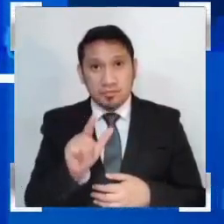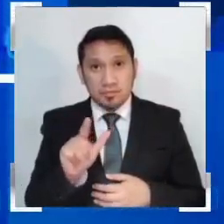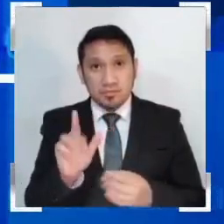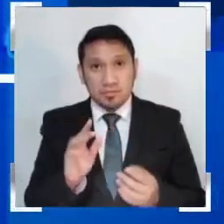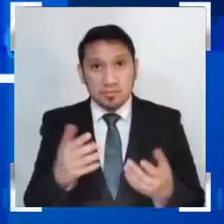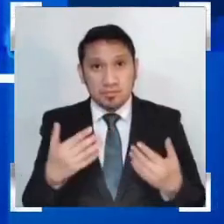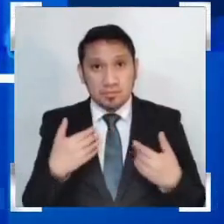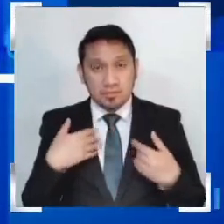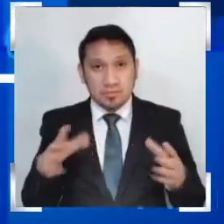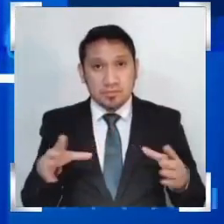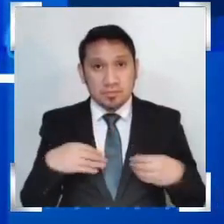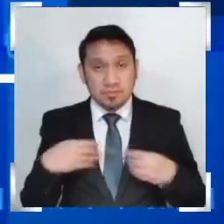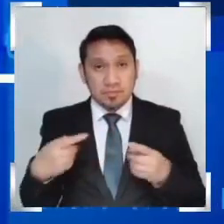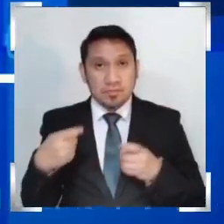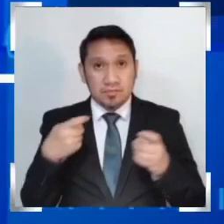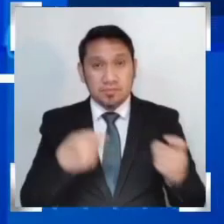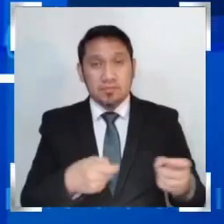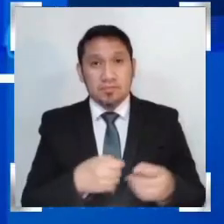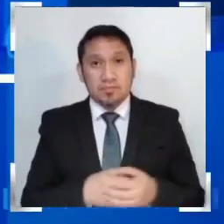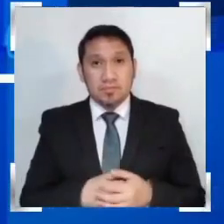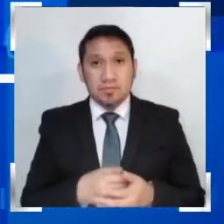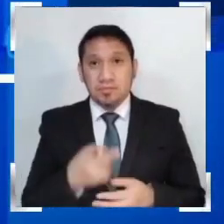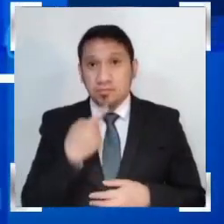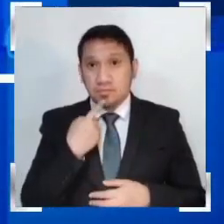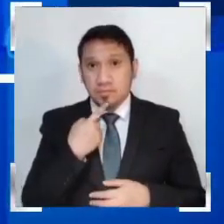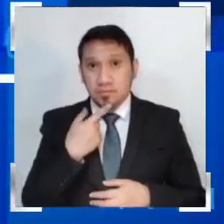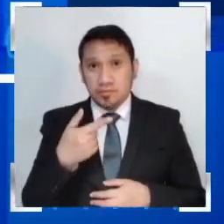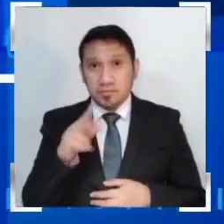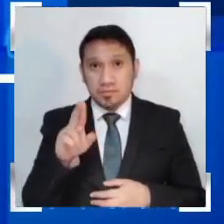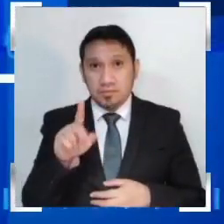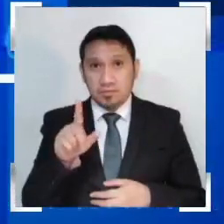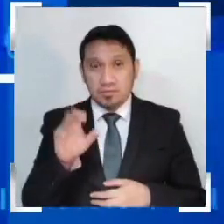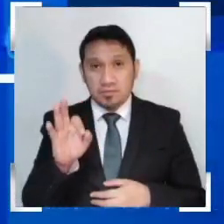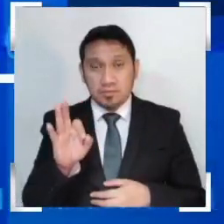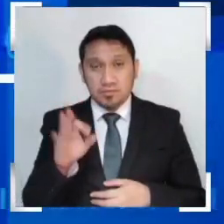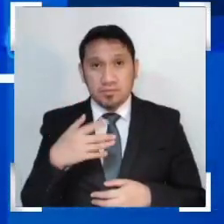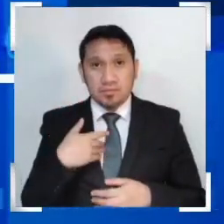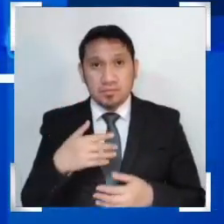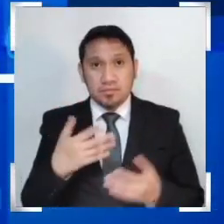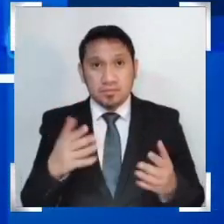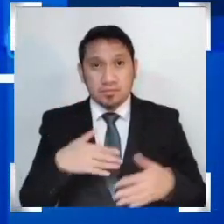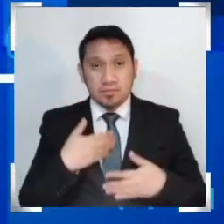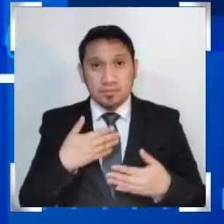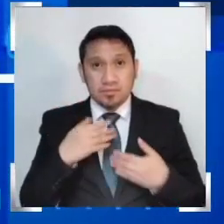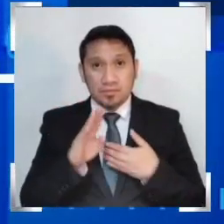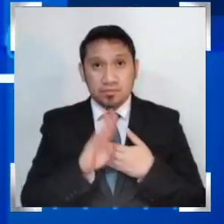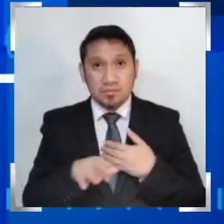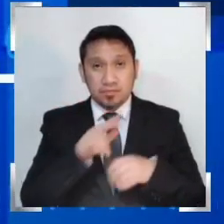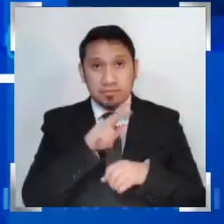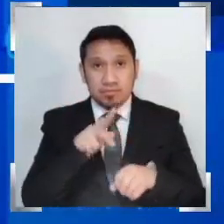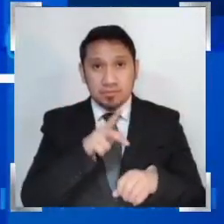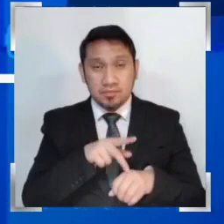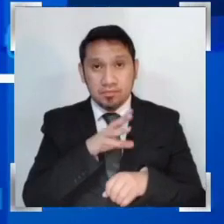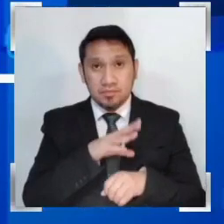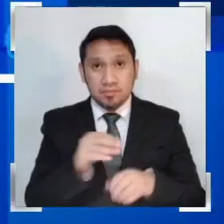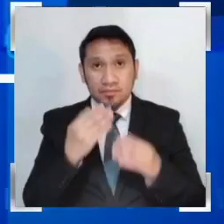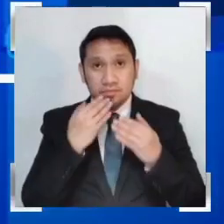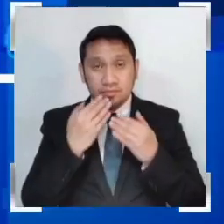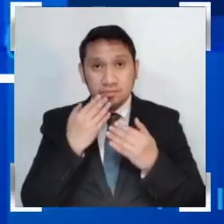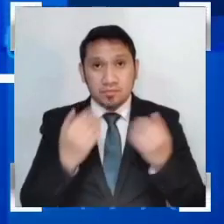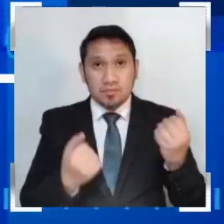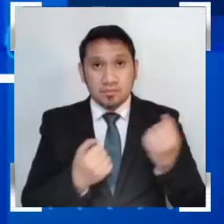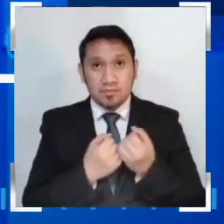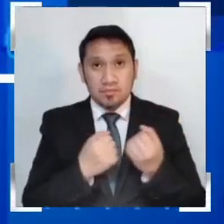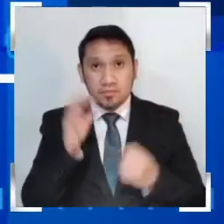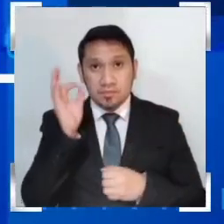regalo mula kay Golf. Ayon kay Golf, masaya siyang makabalik sa Pilipinas. At thankful siya sa suporta ng mga Pinoy sa